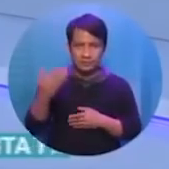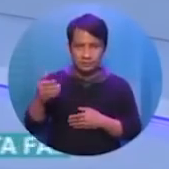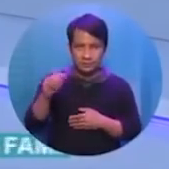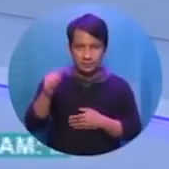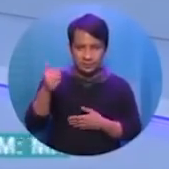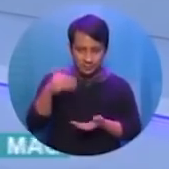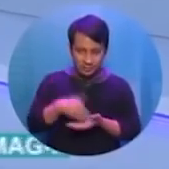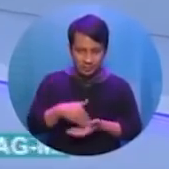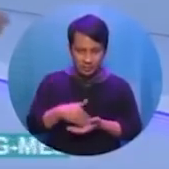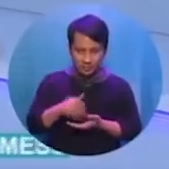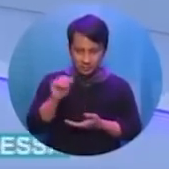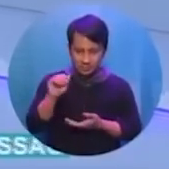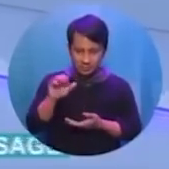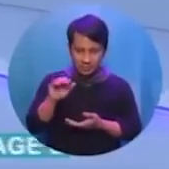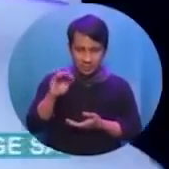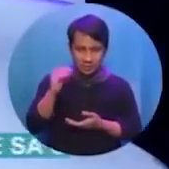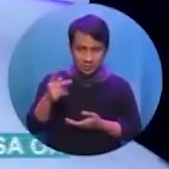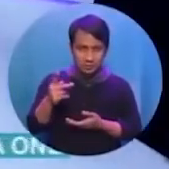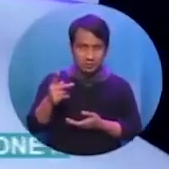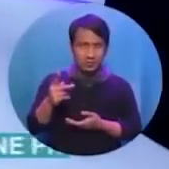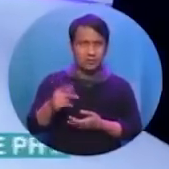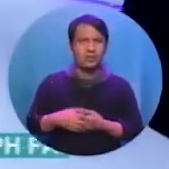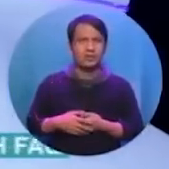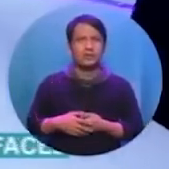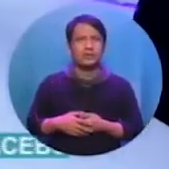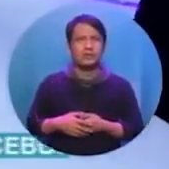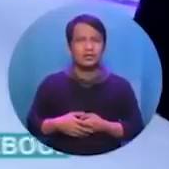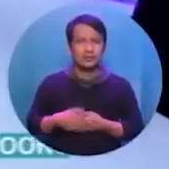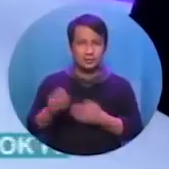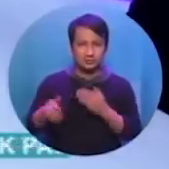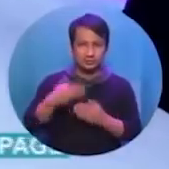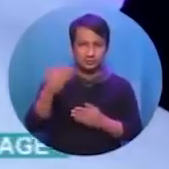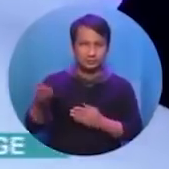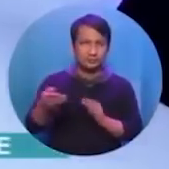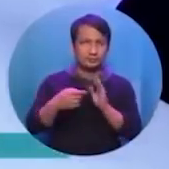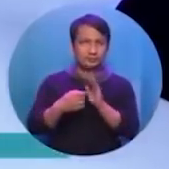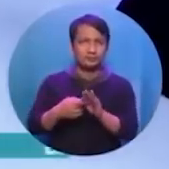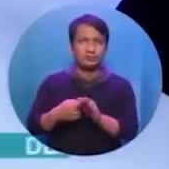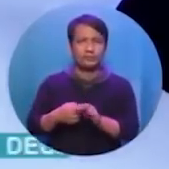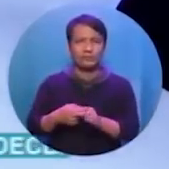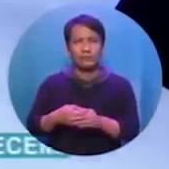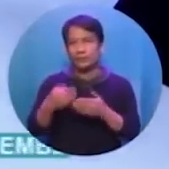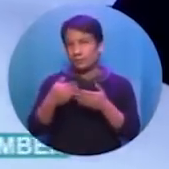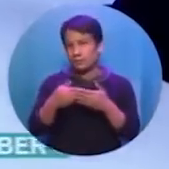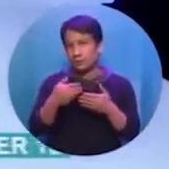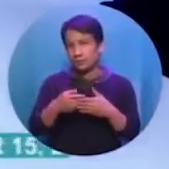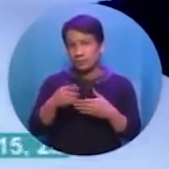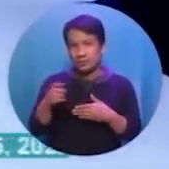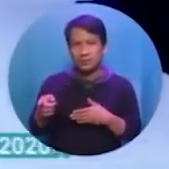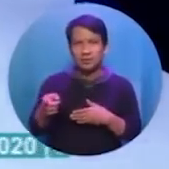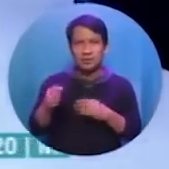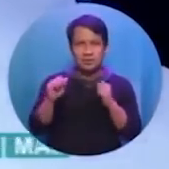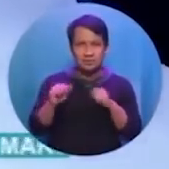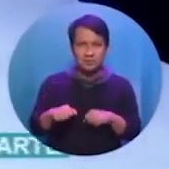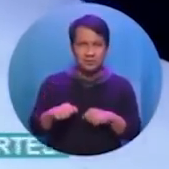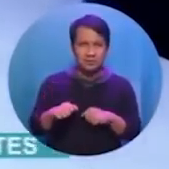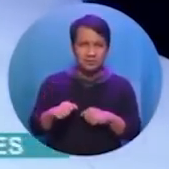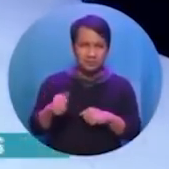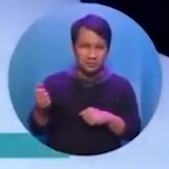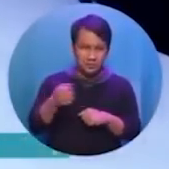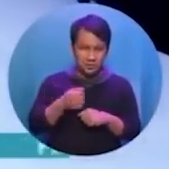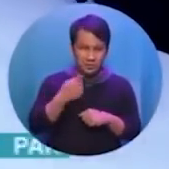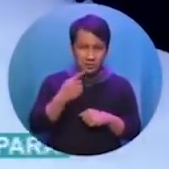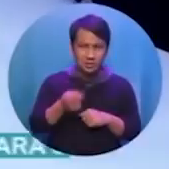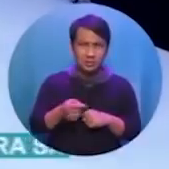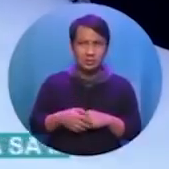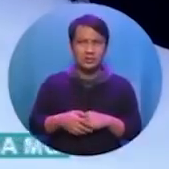10,000, ang sunod niyan, 15,000 pesos! Ito naman, medyo malapit-lapit po. Pwede tayong magtirador.